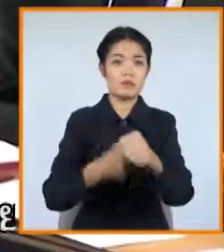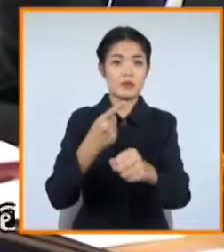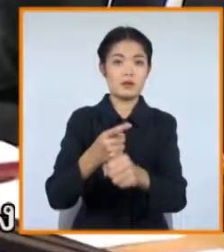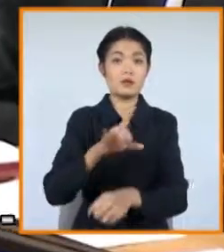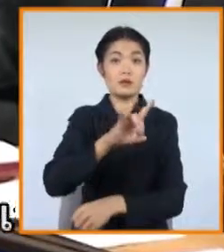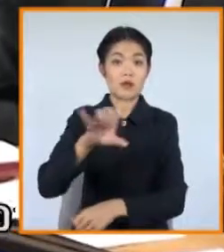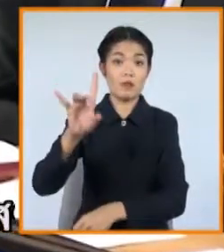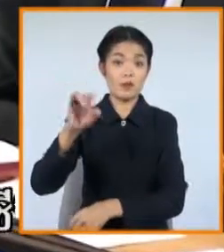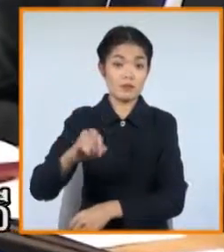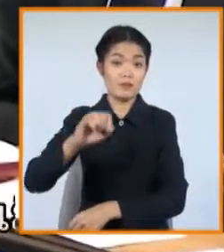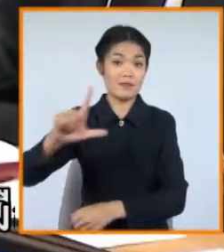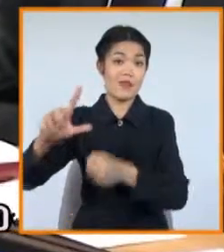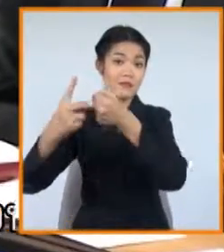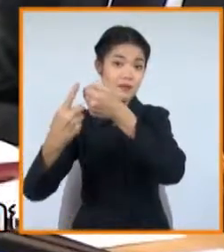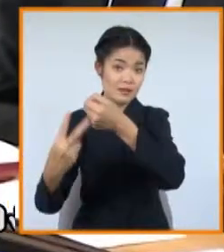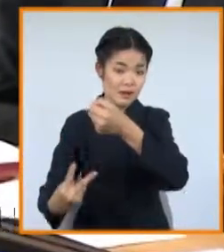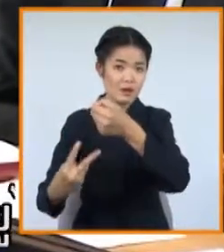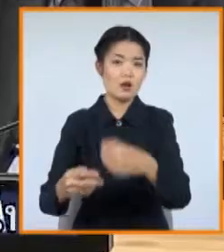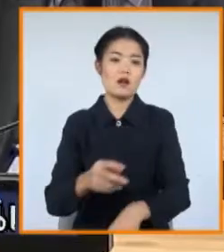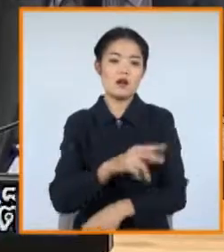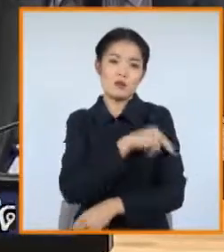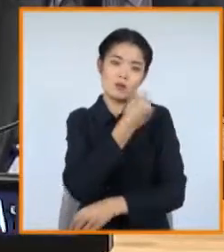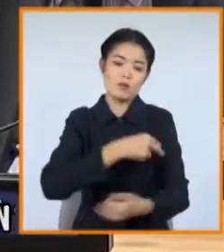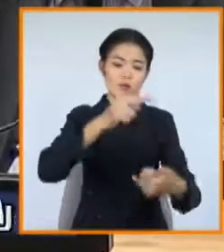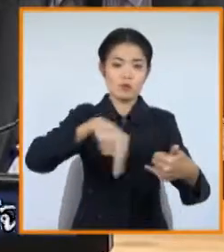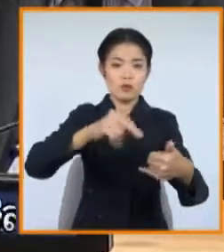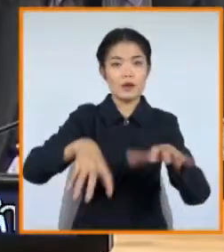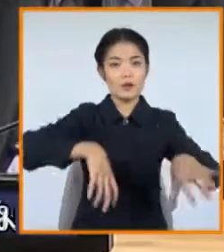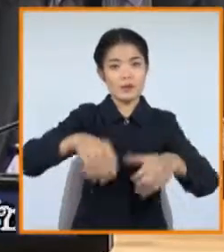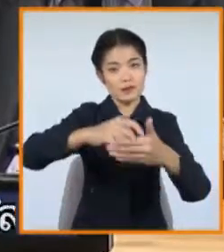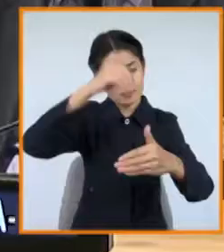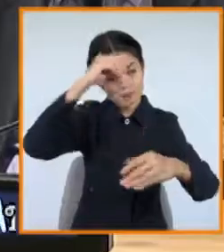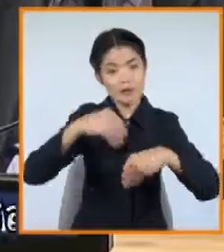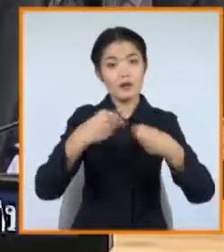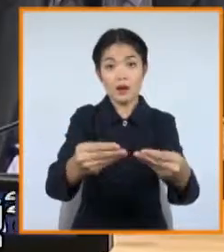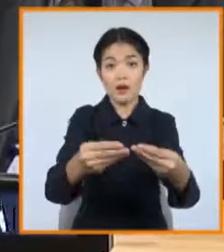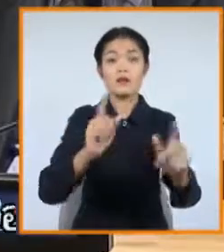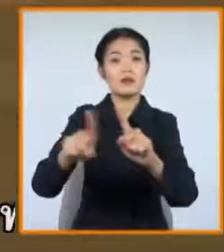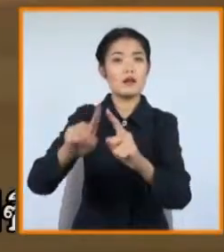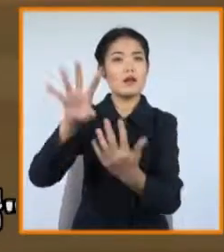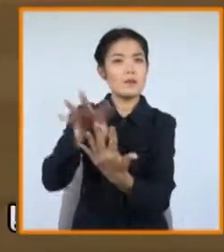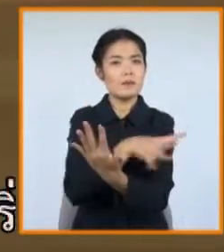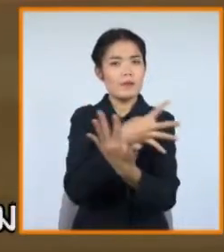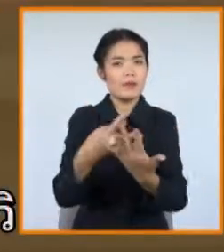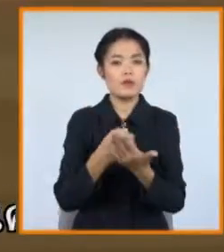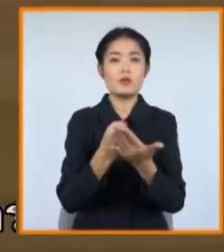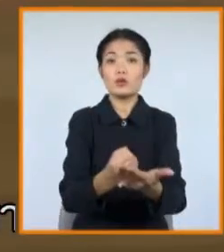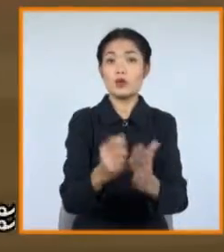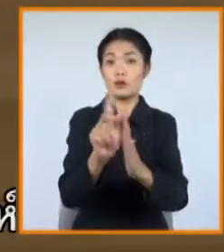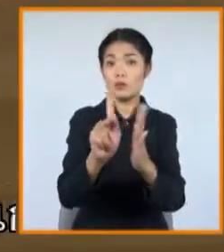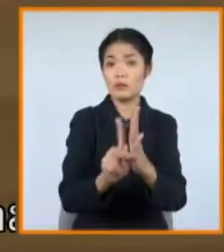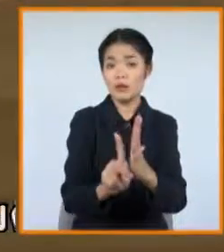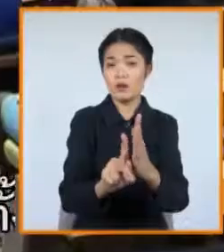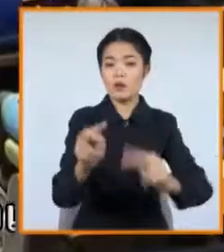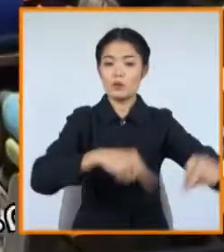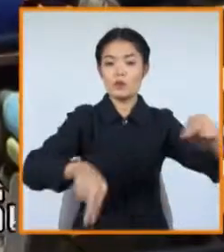ำหรับการจัดหาที่พักค่ารักษาพยาบาลและการศึกษาให้กับผู้อพยพรวมทั้งออกมาตรการปรับปรุงกฎหมายเพื่อคุ้ม